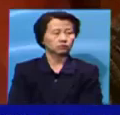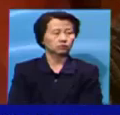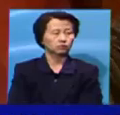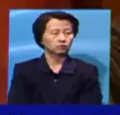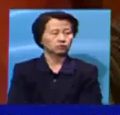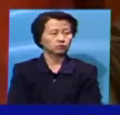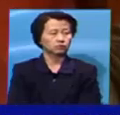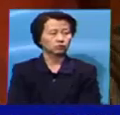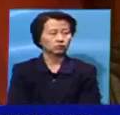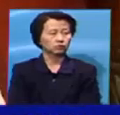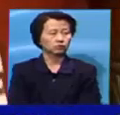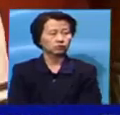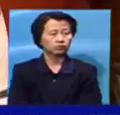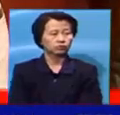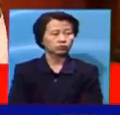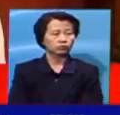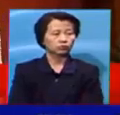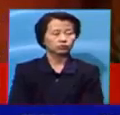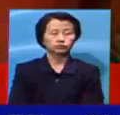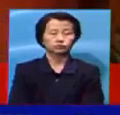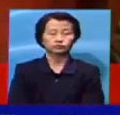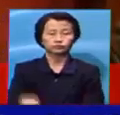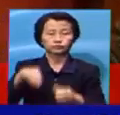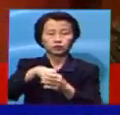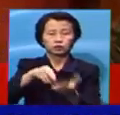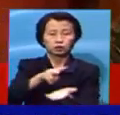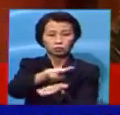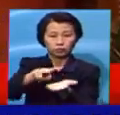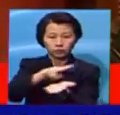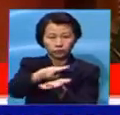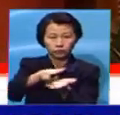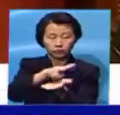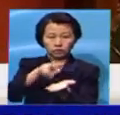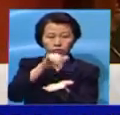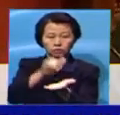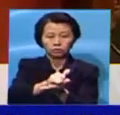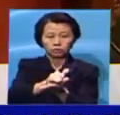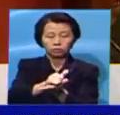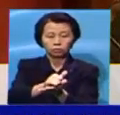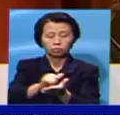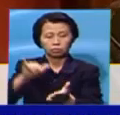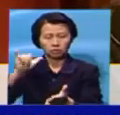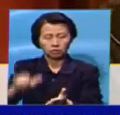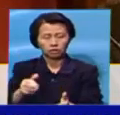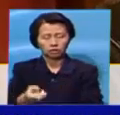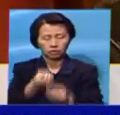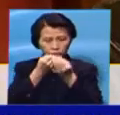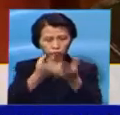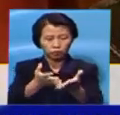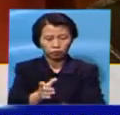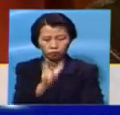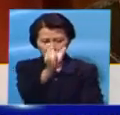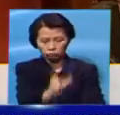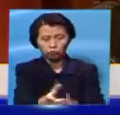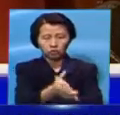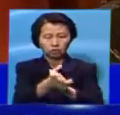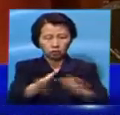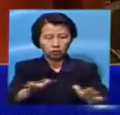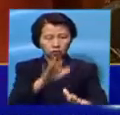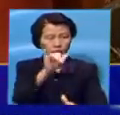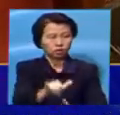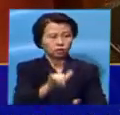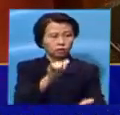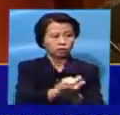diri tapi dalam video tu yang dibagiahu oleh Wan budak yang selamatkan dia tu